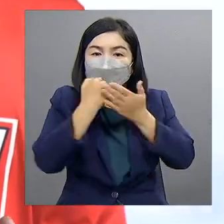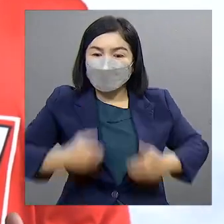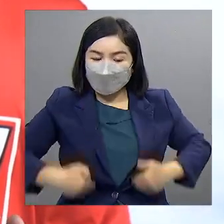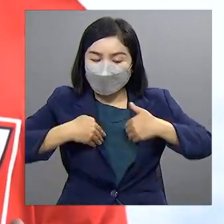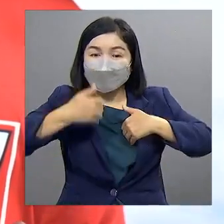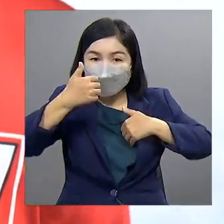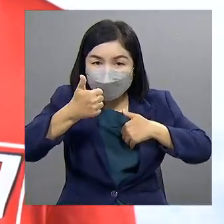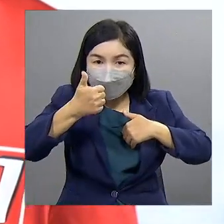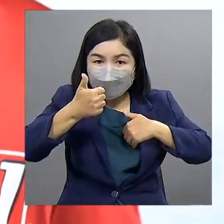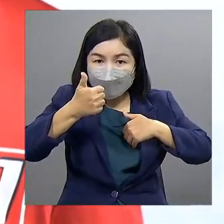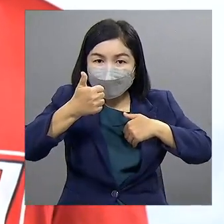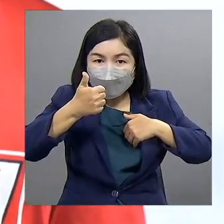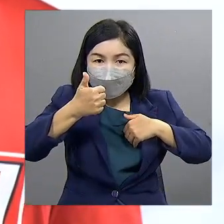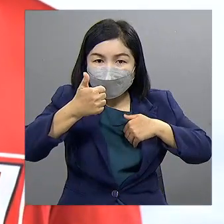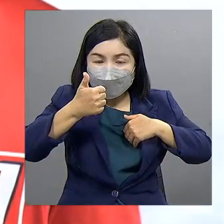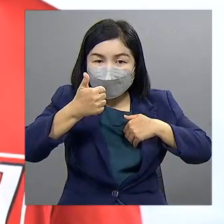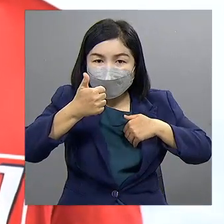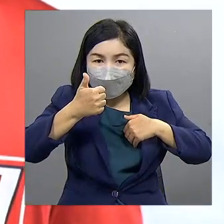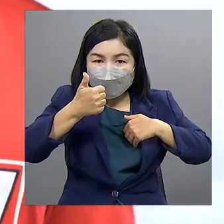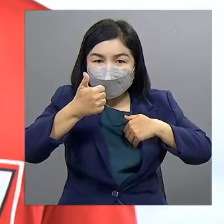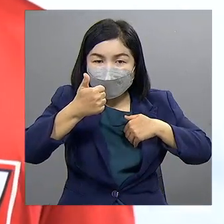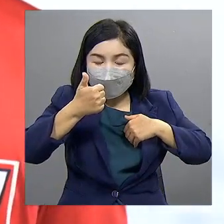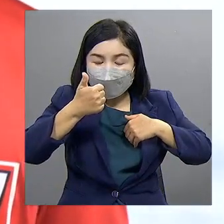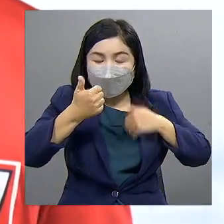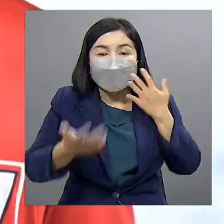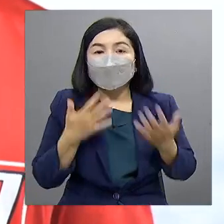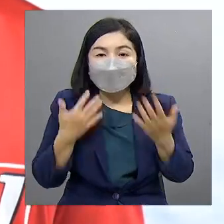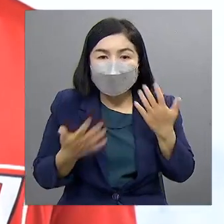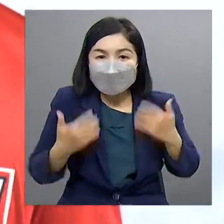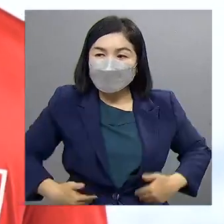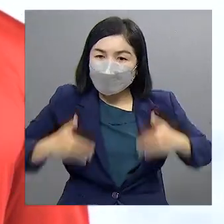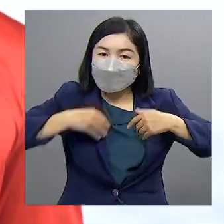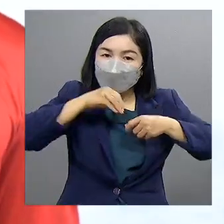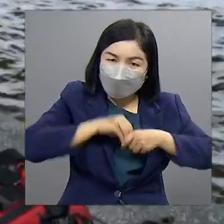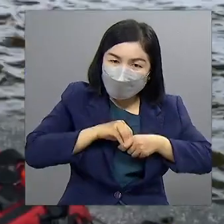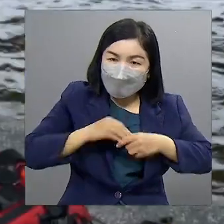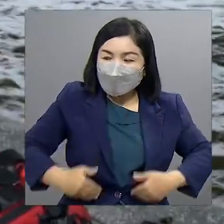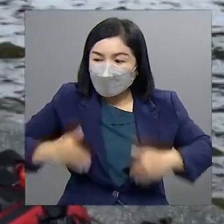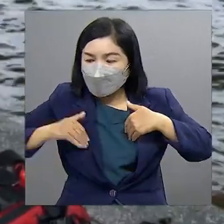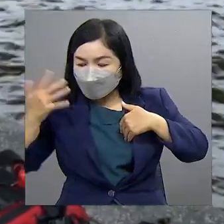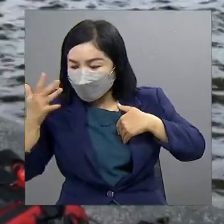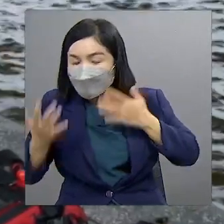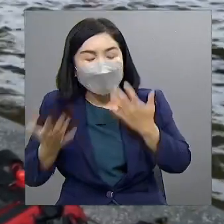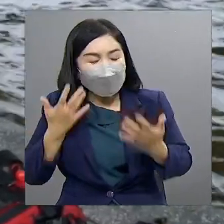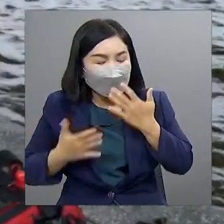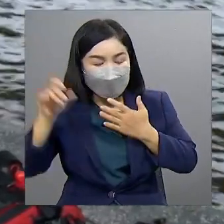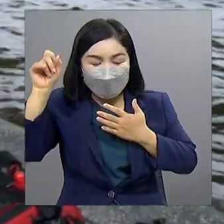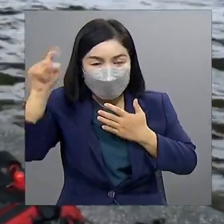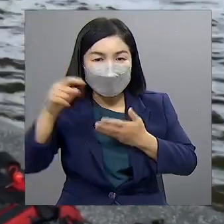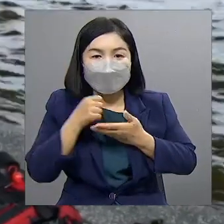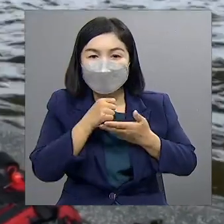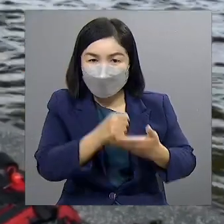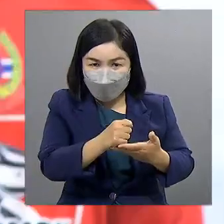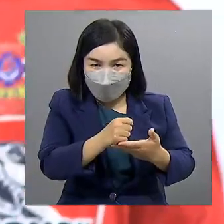จะเปอร์เซ็นต์ที่จะรอดหรือยังไงก็ต้องนี ่เพิ่มเติมคืออาจจะหาคนรอบข้